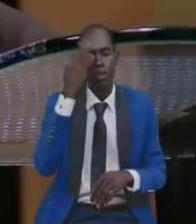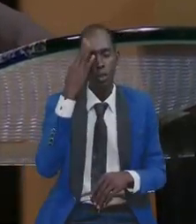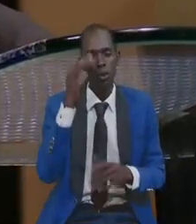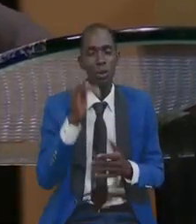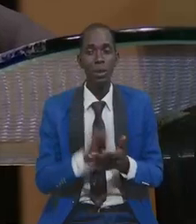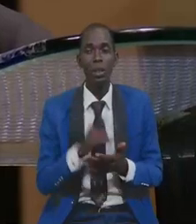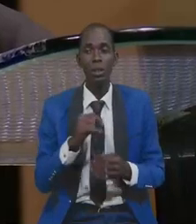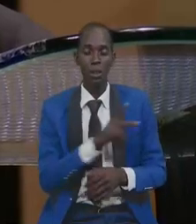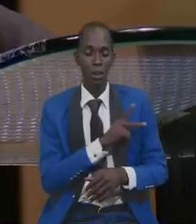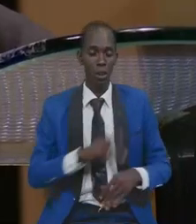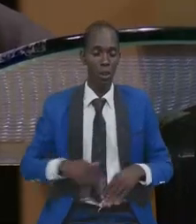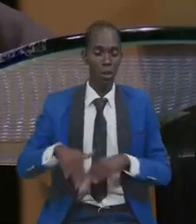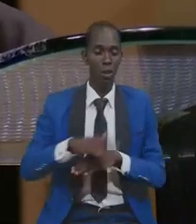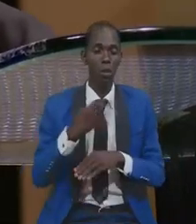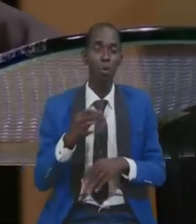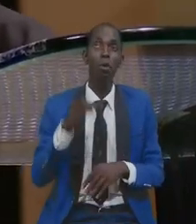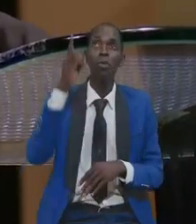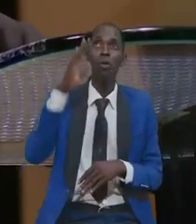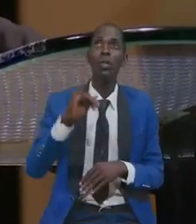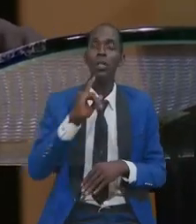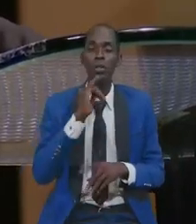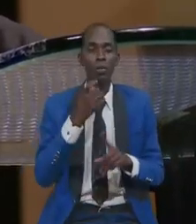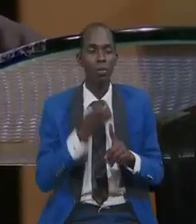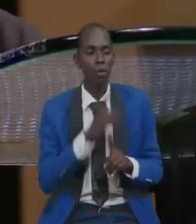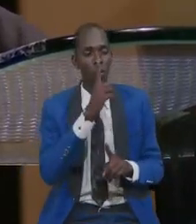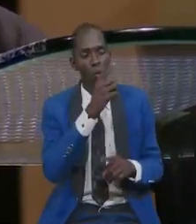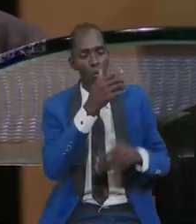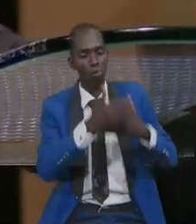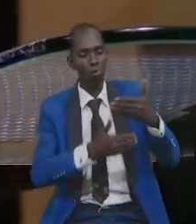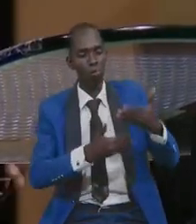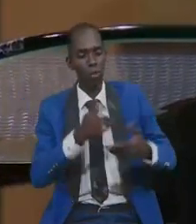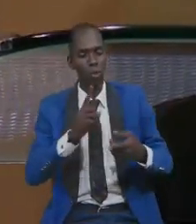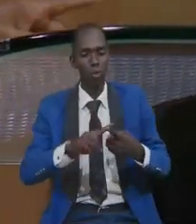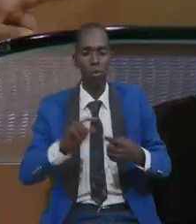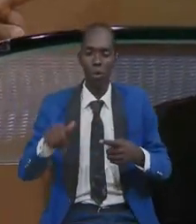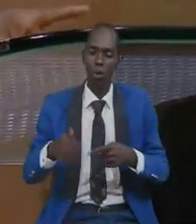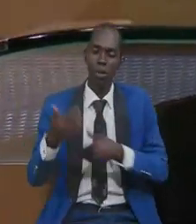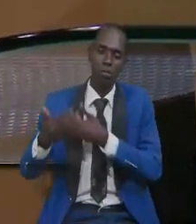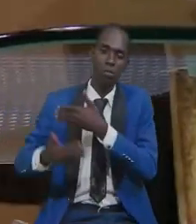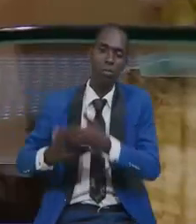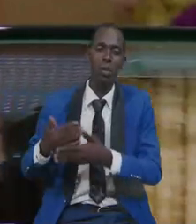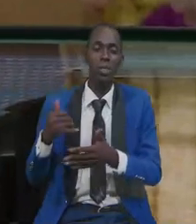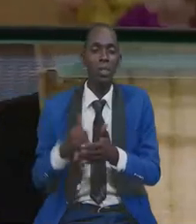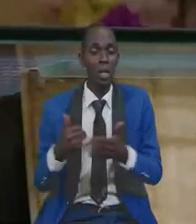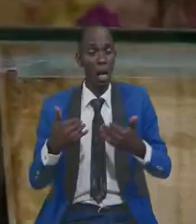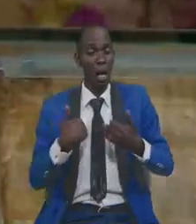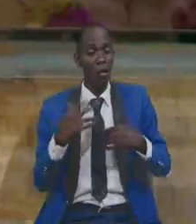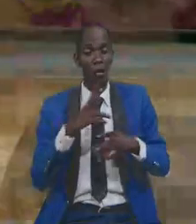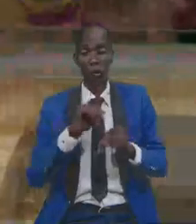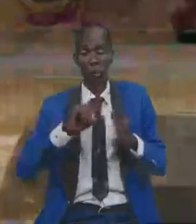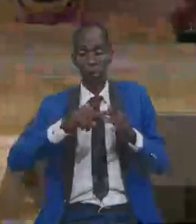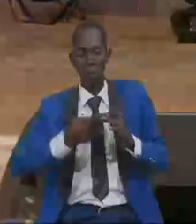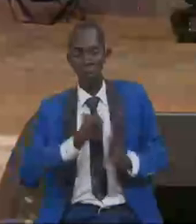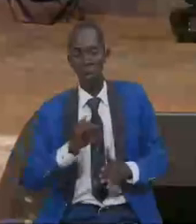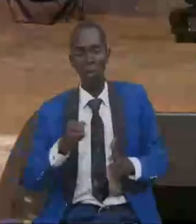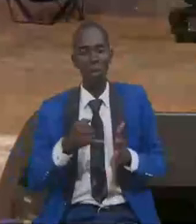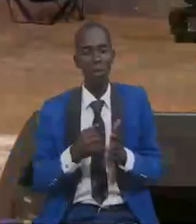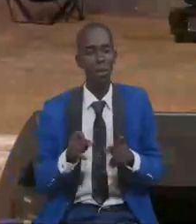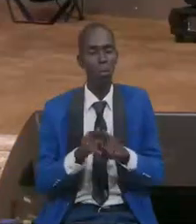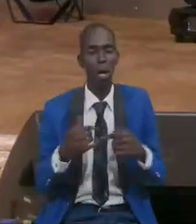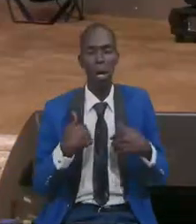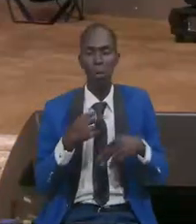est d'éternité en éternité, de génération en génération, et sa domination n'a pas de commencement, et cela n'aura pas de fin, c'est